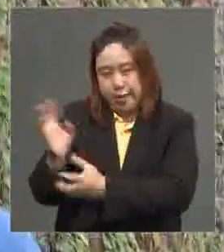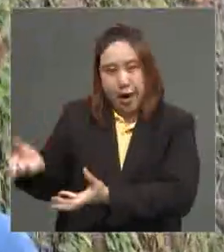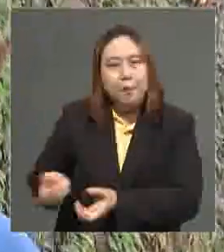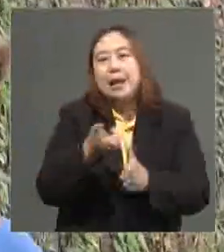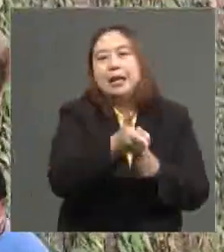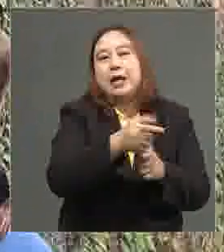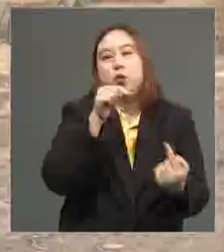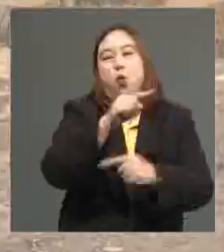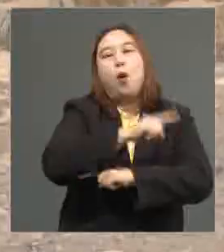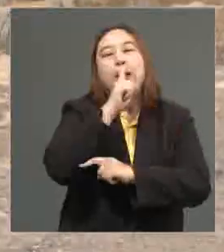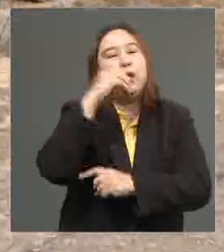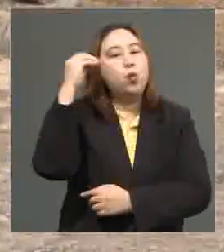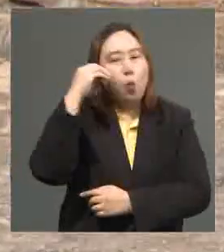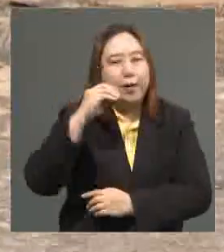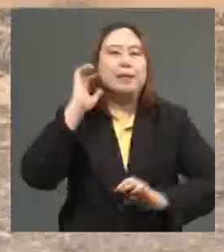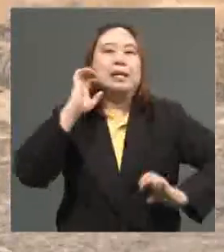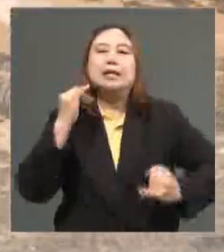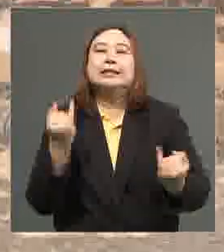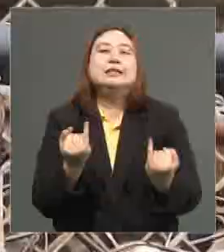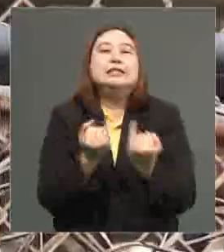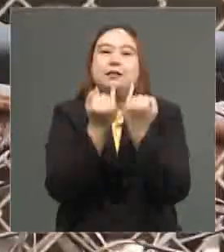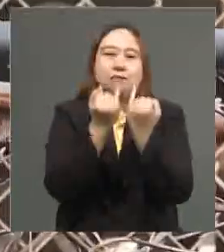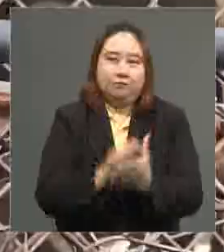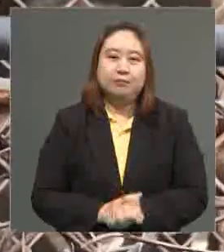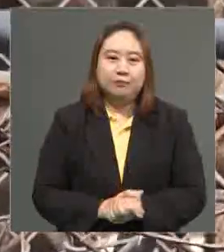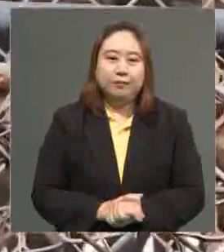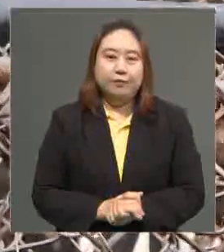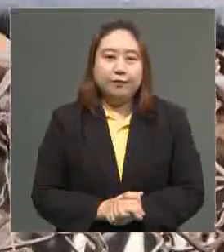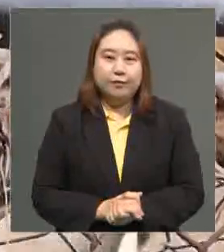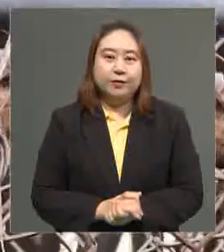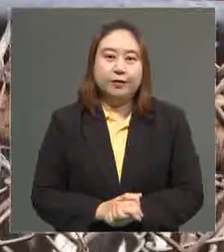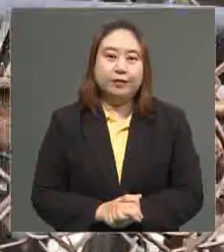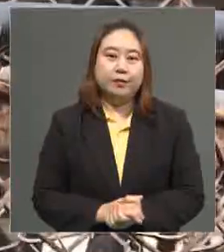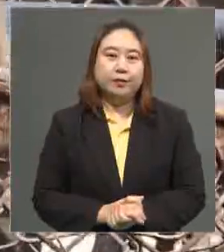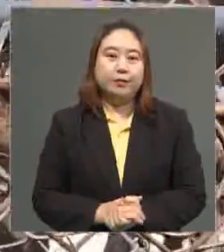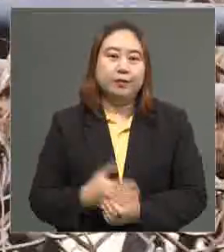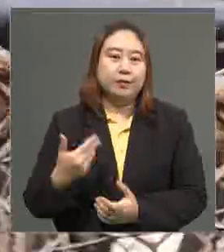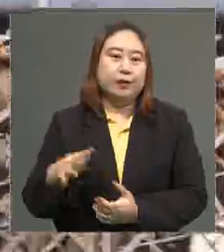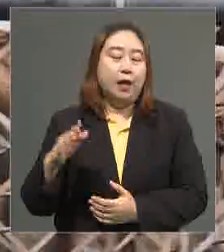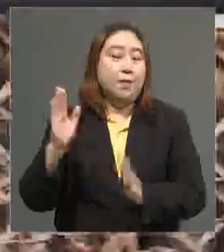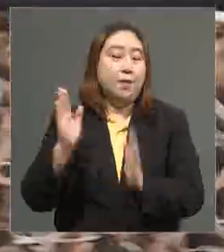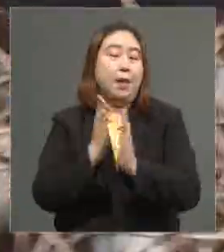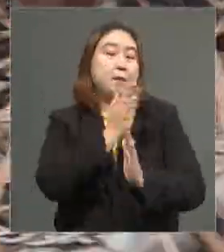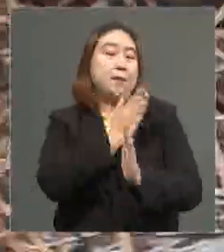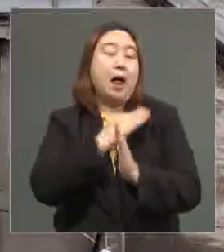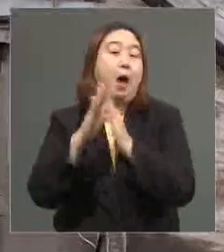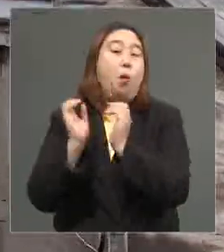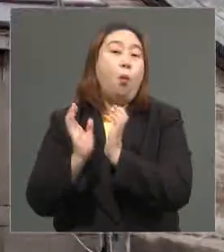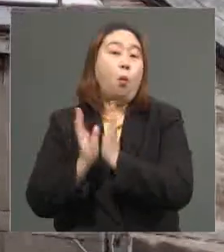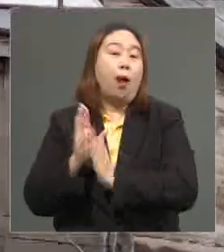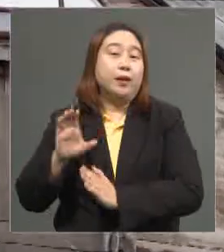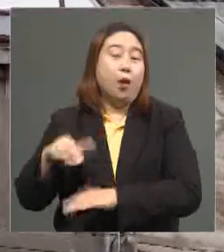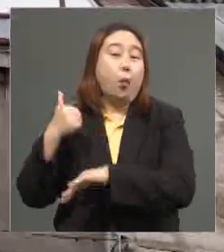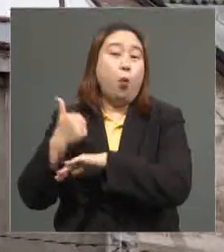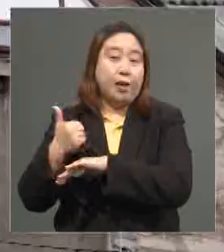วันอาทิตย์ทำให้ลิงมีความคุ้นชินครับครับแล้วเมื่อพระครูศิริจริยาภรณ์เจ้าอาวาสวัดเสาธงทองมา